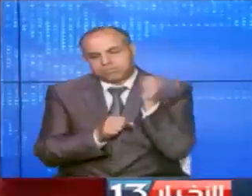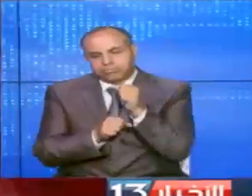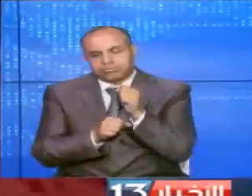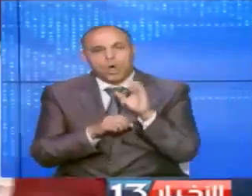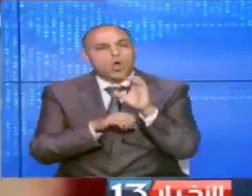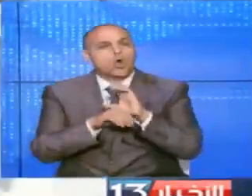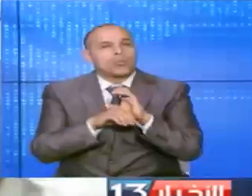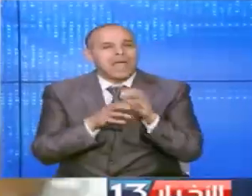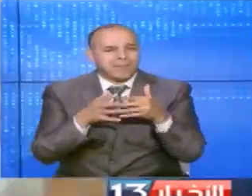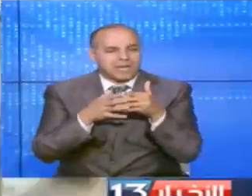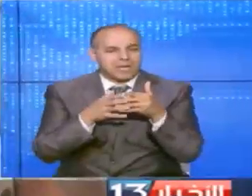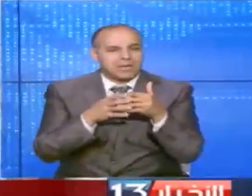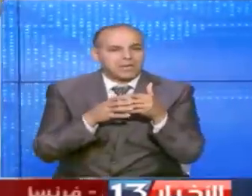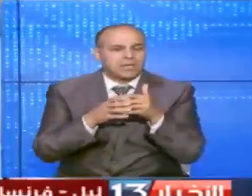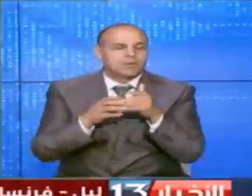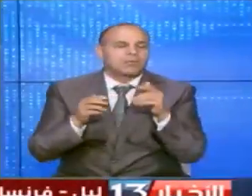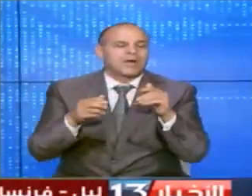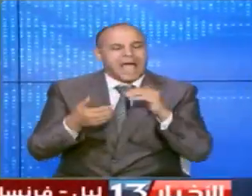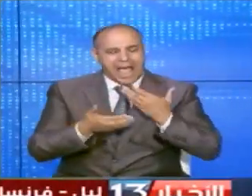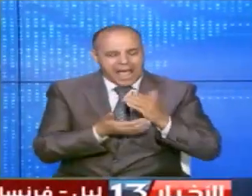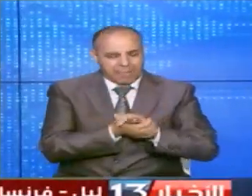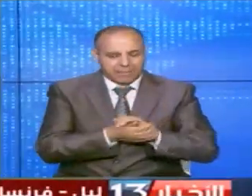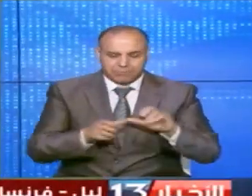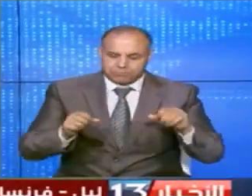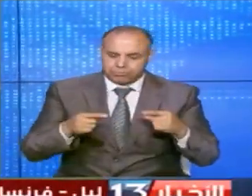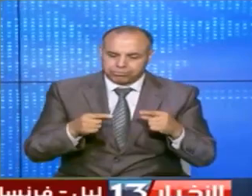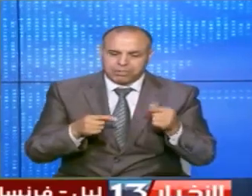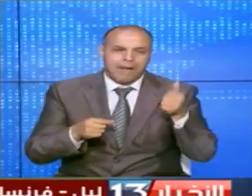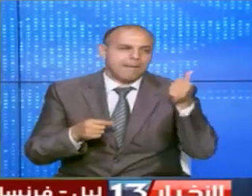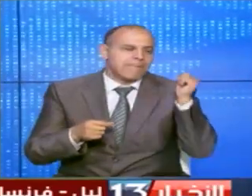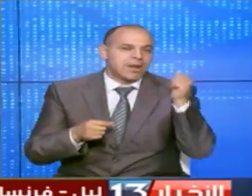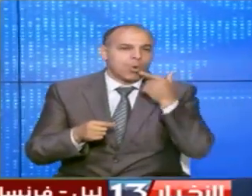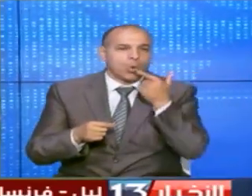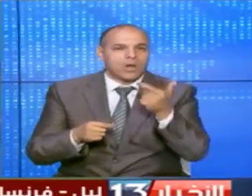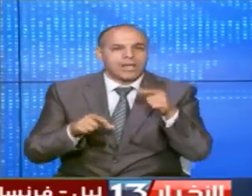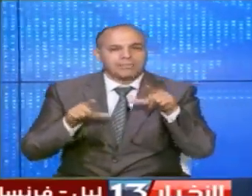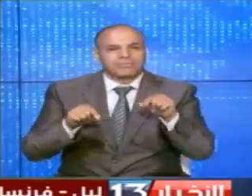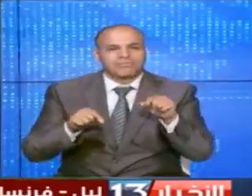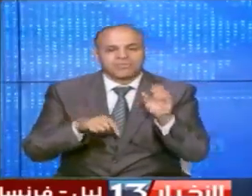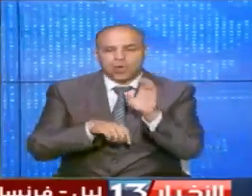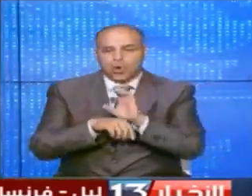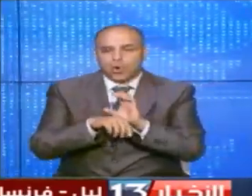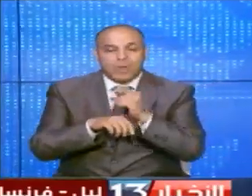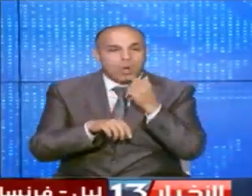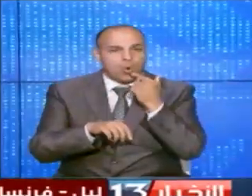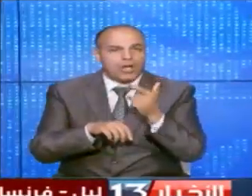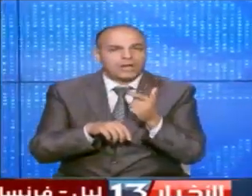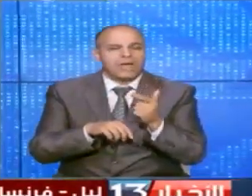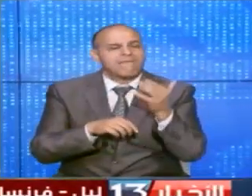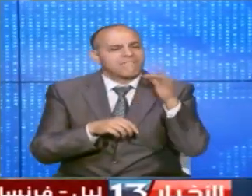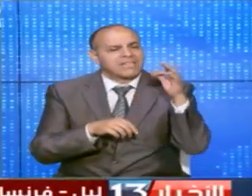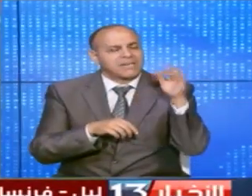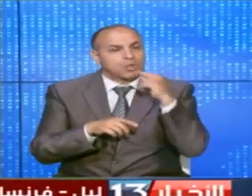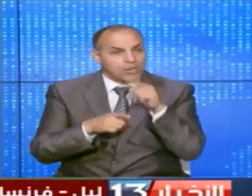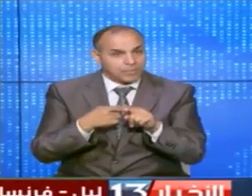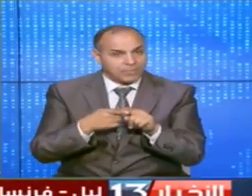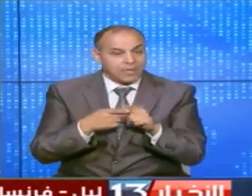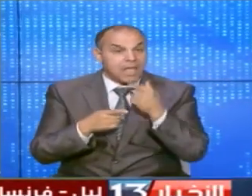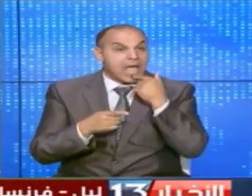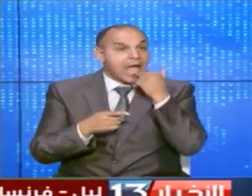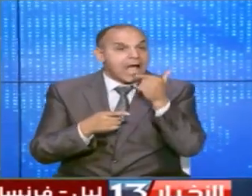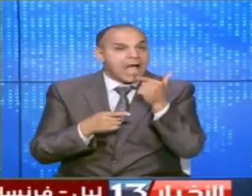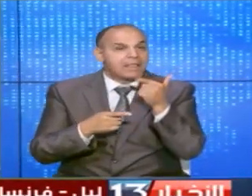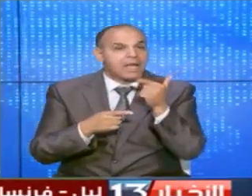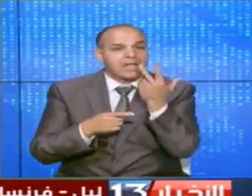الكولومبي في اللقاء الدولي الودي الذي جمعهما مساء امس بملعب بالمرور ب مدينه ليل الفرنسيه من خلال